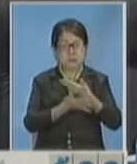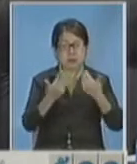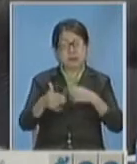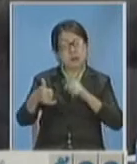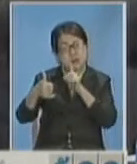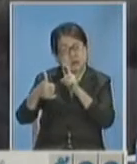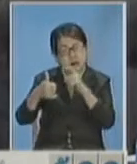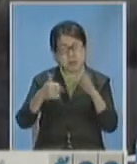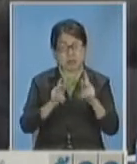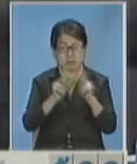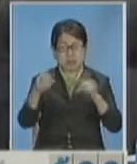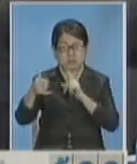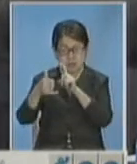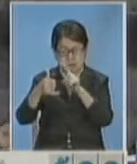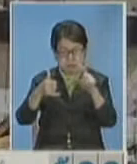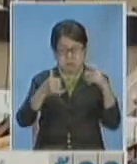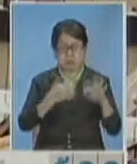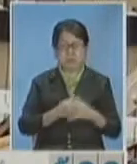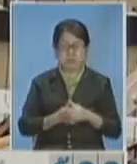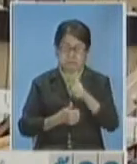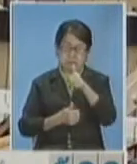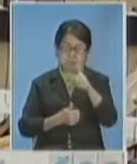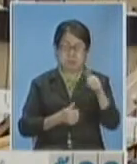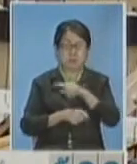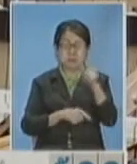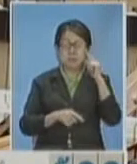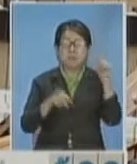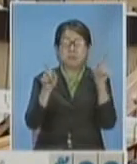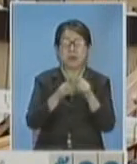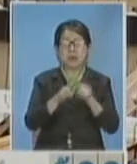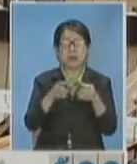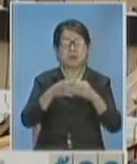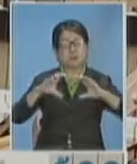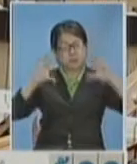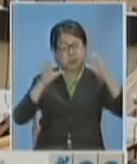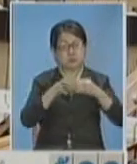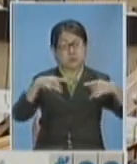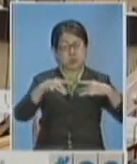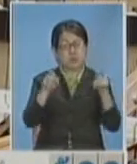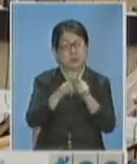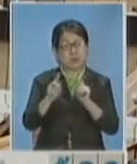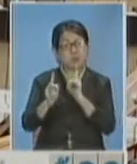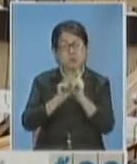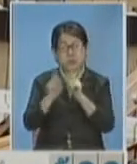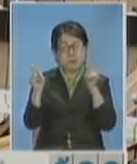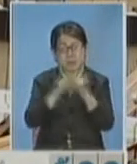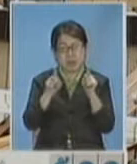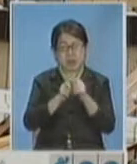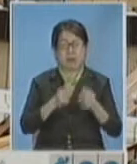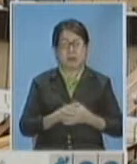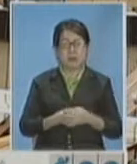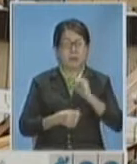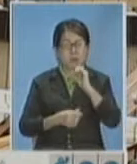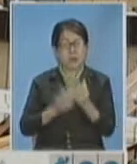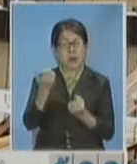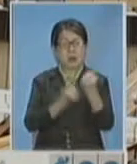อบถามแล้วหลายคนนะคะเห็นพ้องต้องกันค่ะไม่ว่าฝ่ายรัฐบาลหรือฝ่ายค้านมีความเห็นต้องกันว่